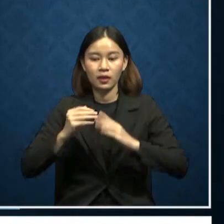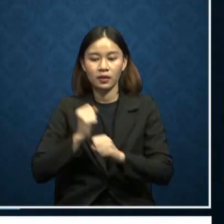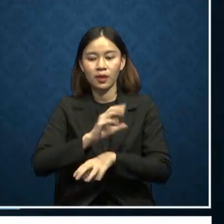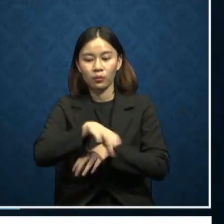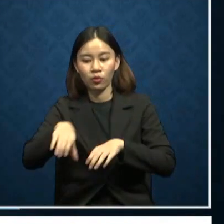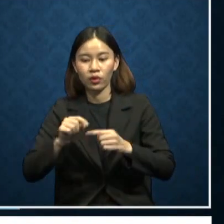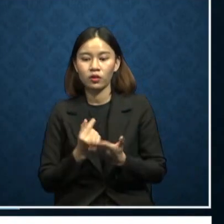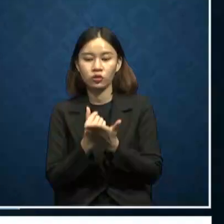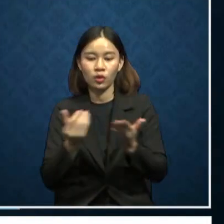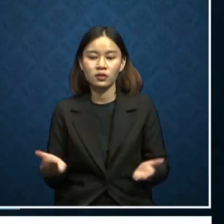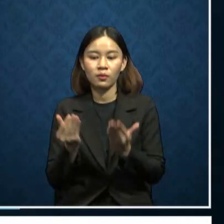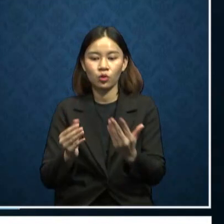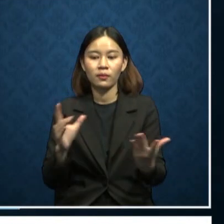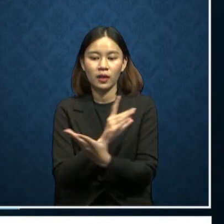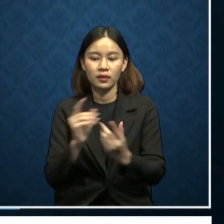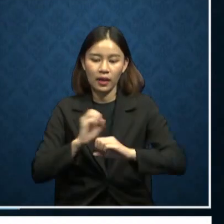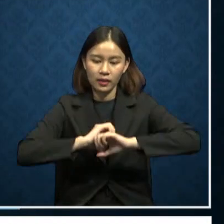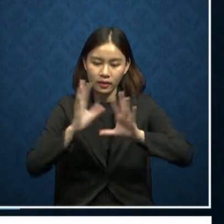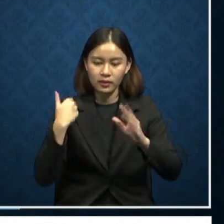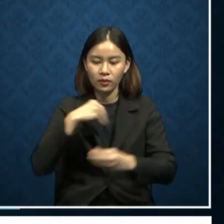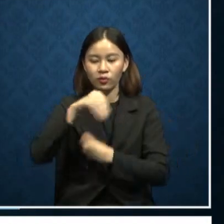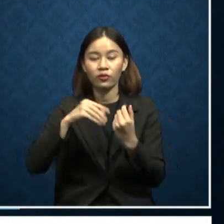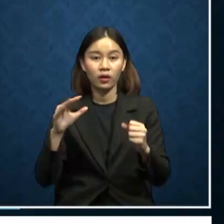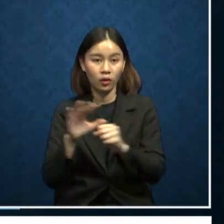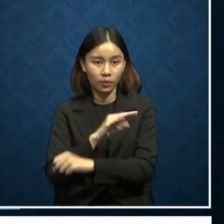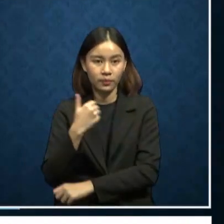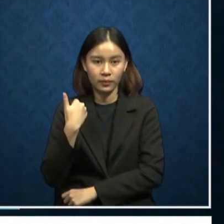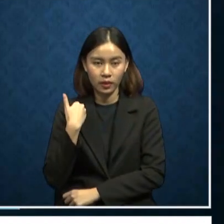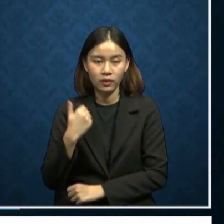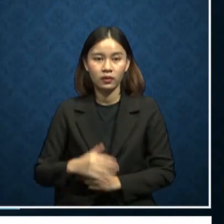กรเพื่อขับเคลื่อนซอพให้เป็นรูปธรรมอย่างครบวง